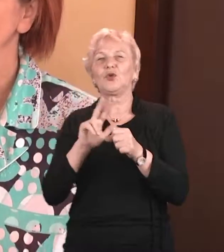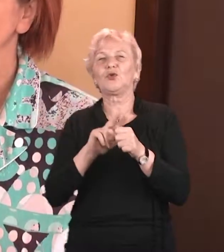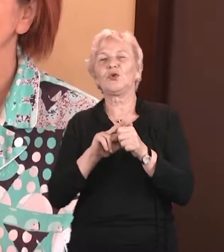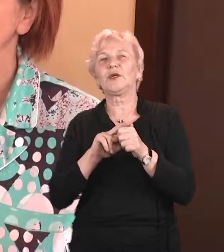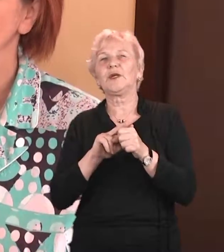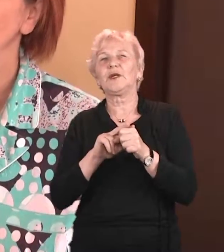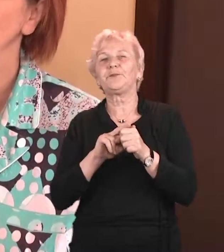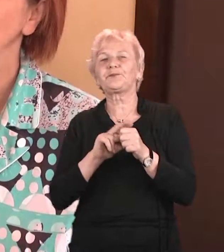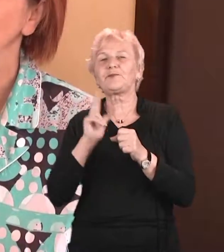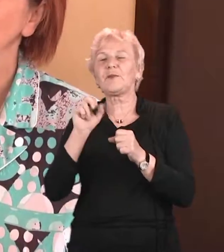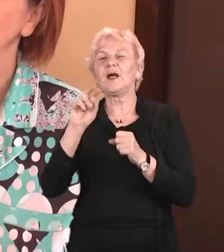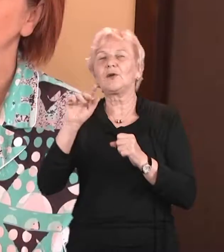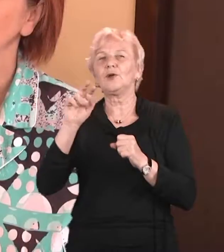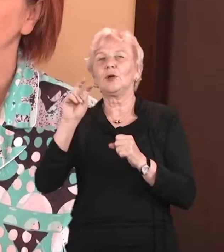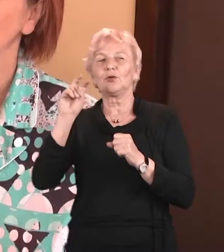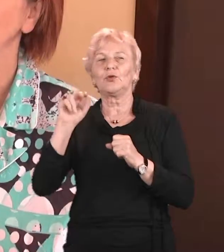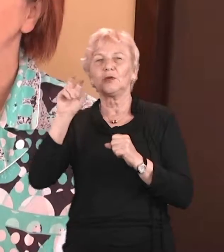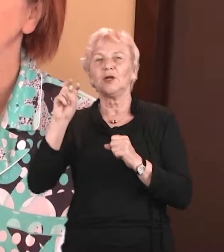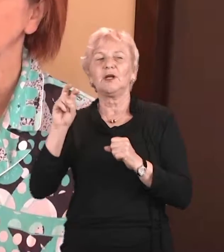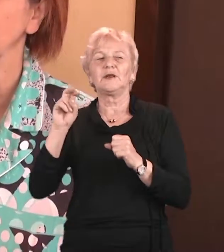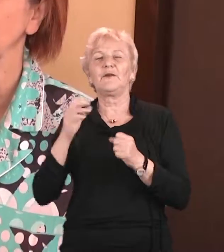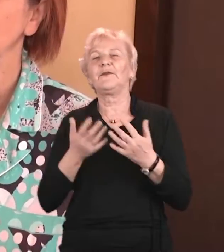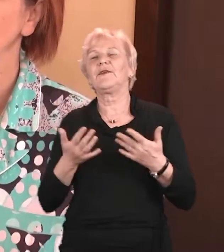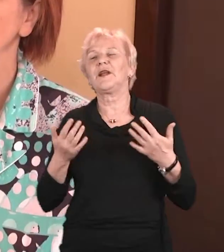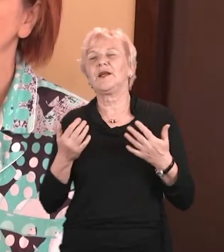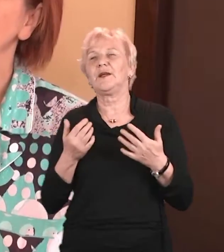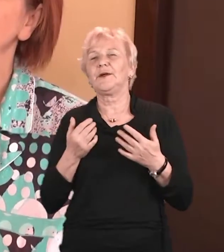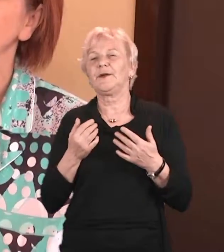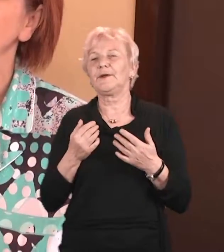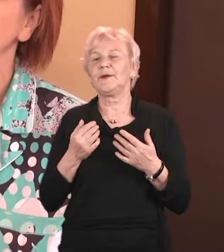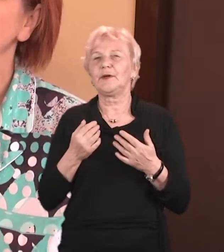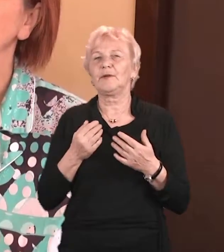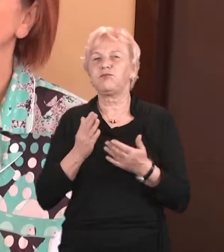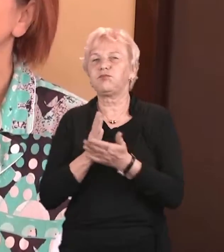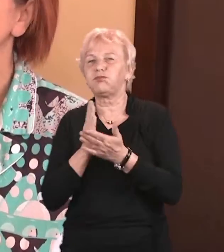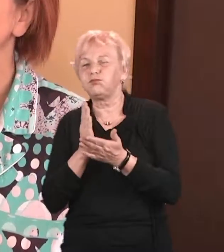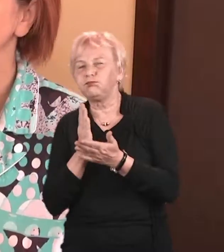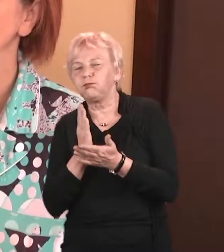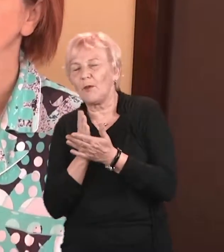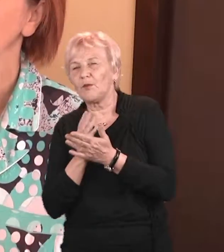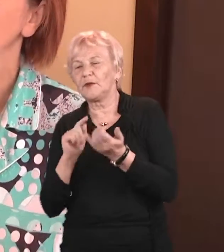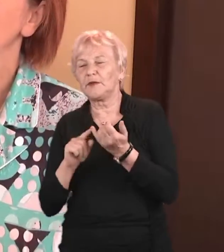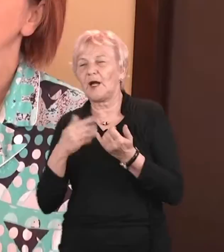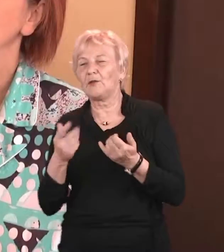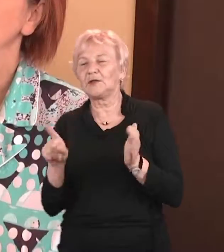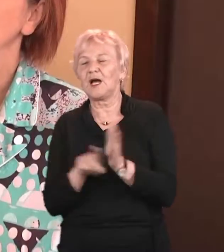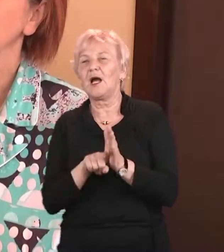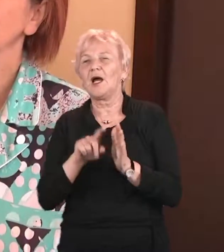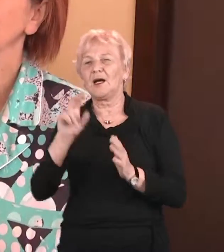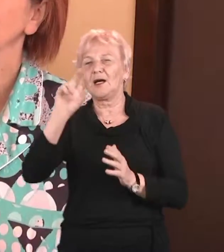w Raciborzu stworzył, podjął taką inicjatywę, żeby ze składek ludności,